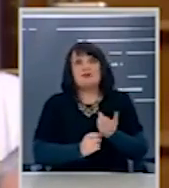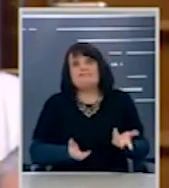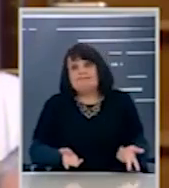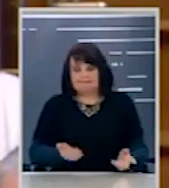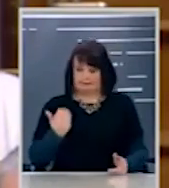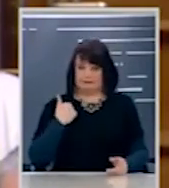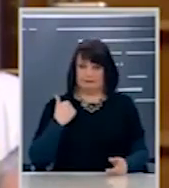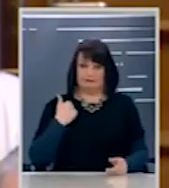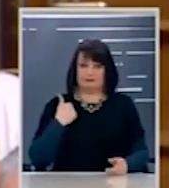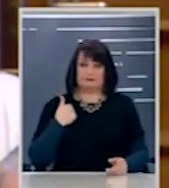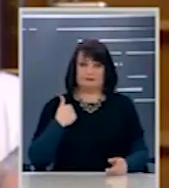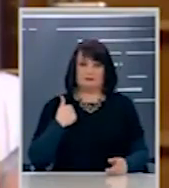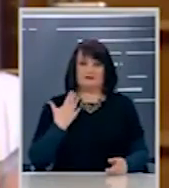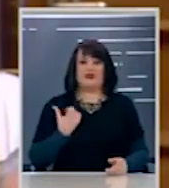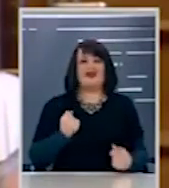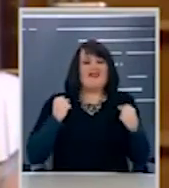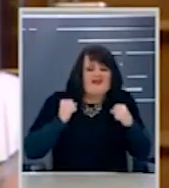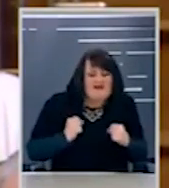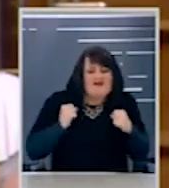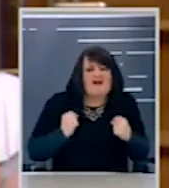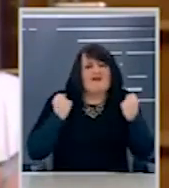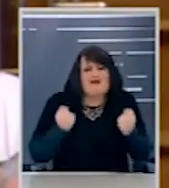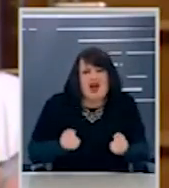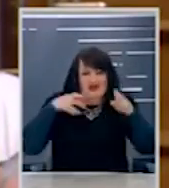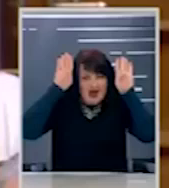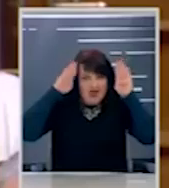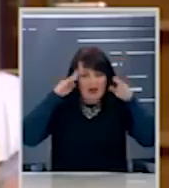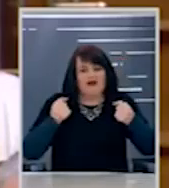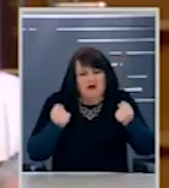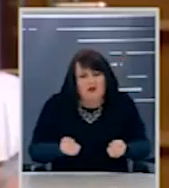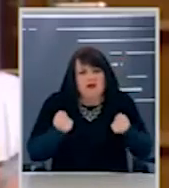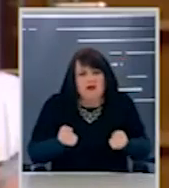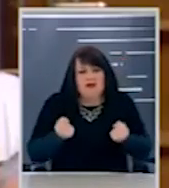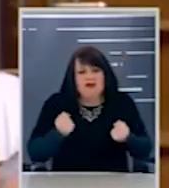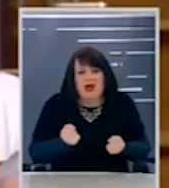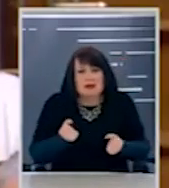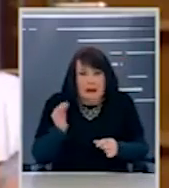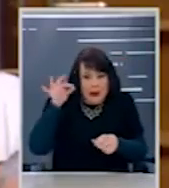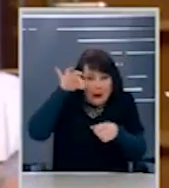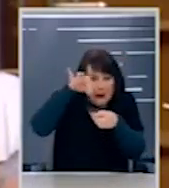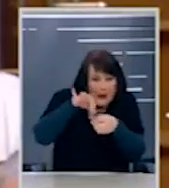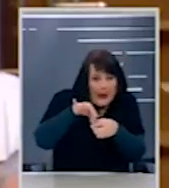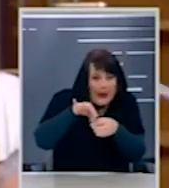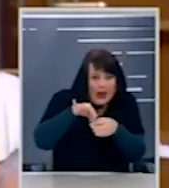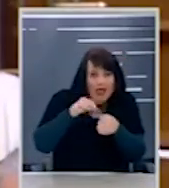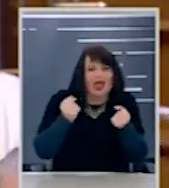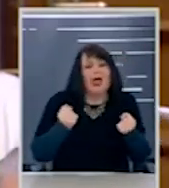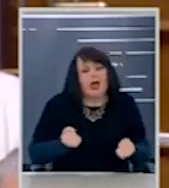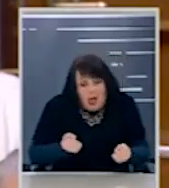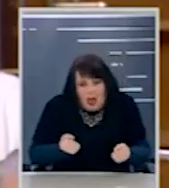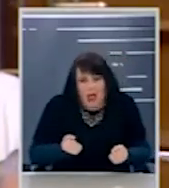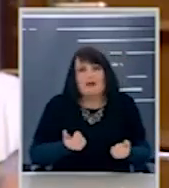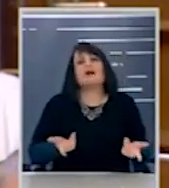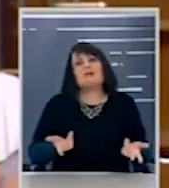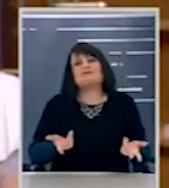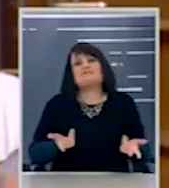μου πείτε, όταν έχεις ένα γάιδαρο με φορτωμένο το σαμάρι βάρος και του βάζεις και ένα βόλο παραπάνω δεν αντέχει. Σύμφωνοι, να συμφωνήσω μαζί